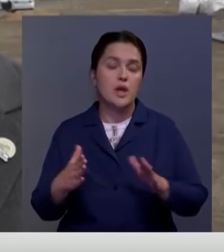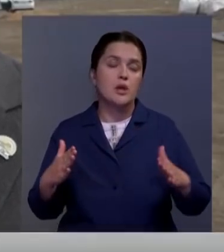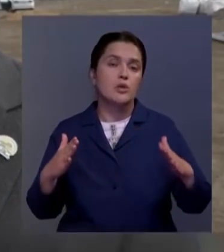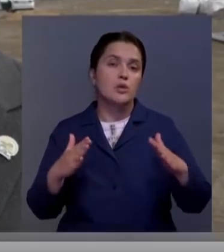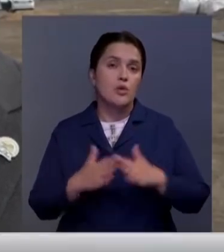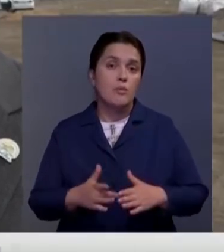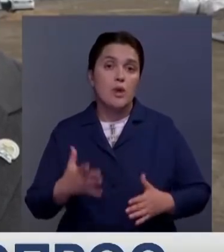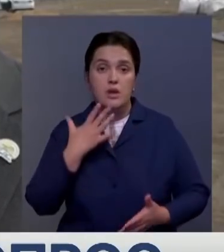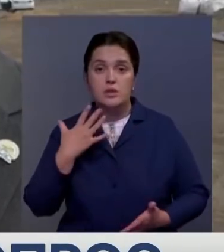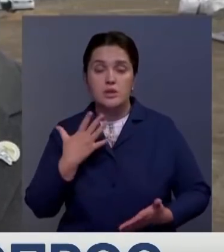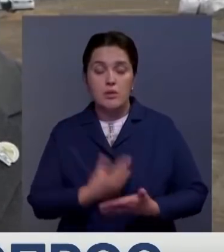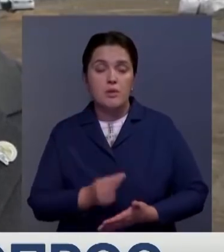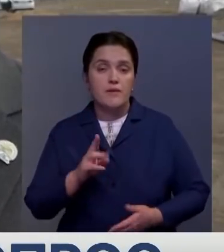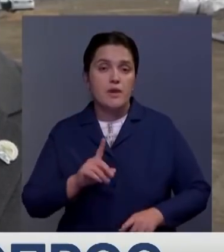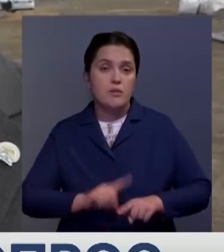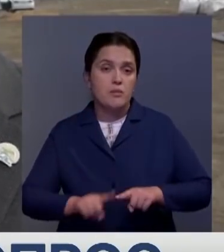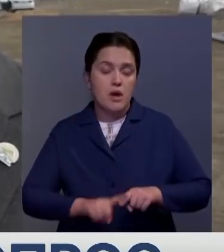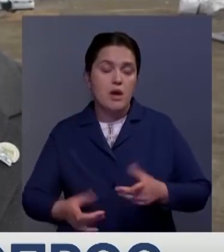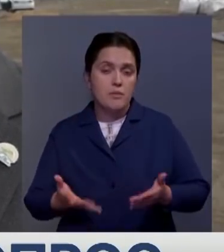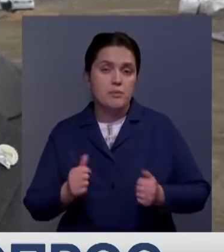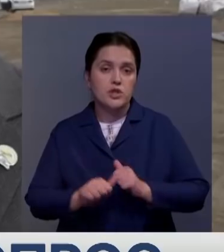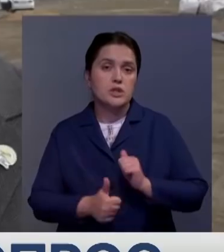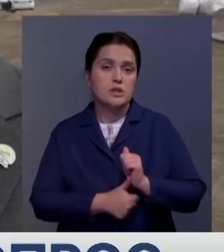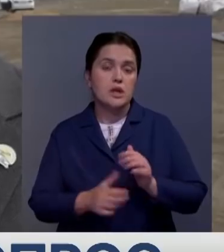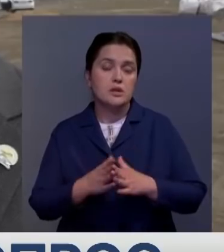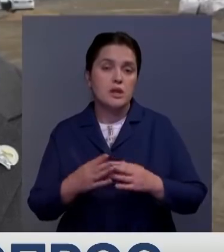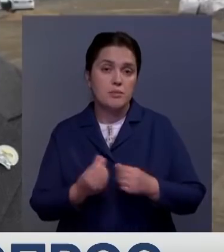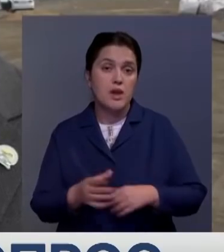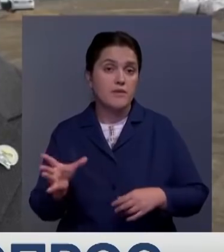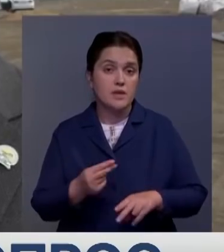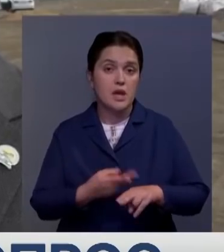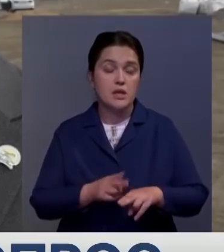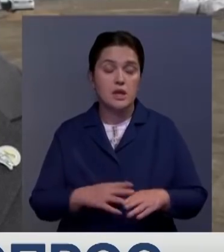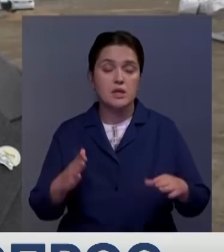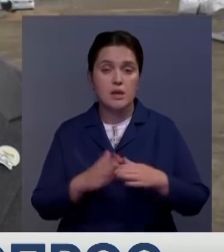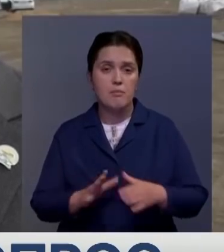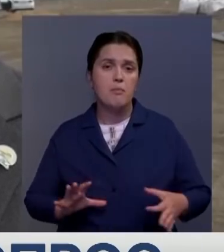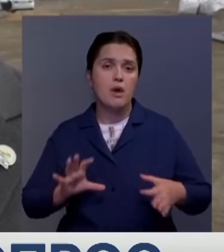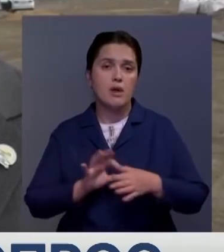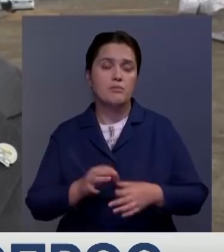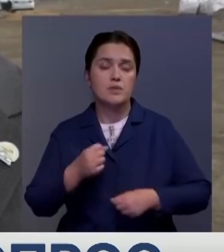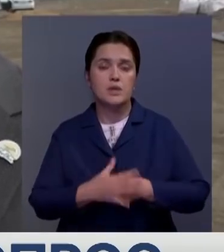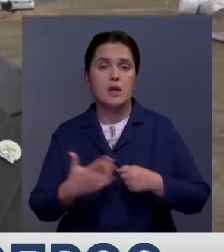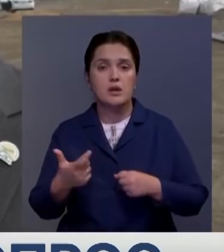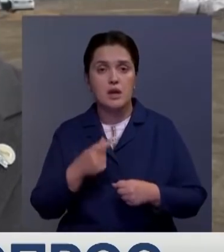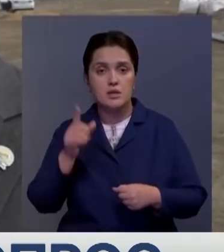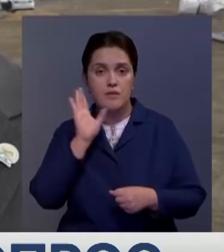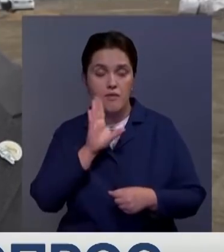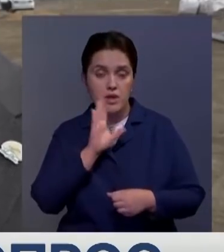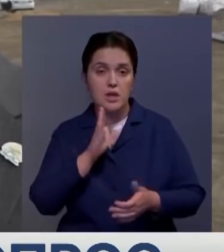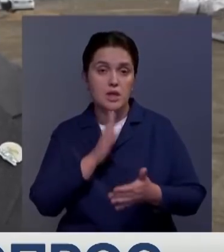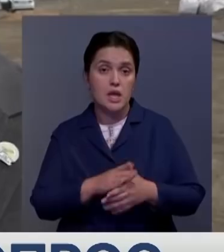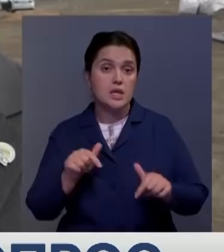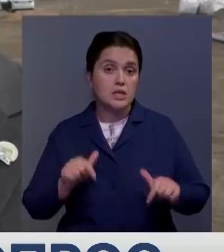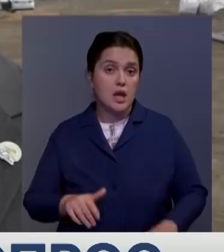Таким образом, собственное жилье вскоре обретут 16 семей. Все эти дома подключены к центральному газа, вода и электроснабжению.